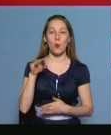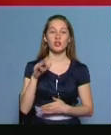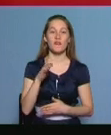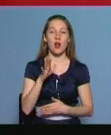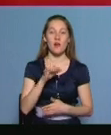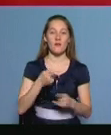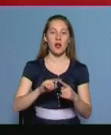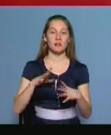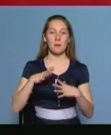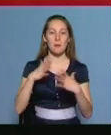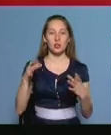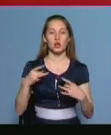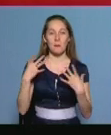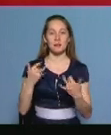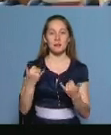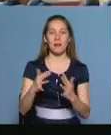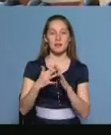большим праздником для всего села.